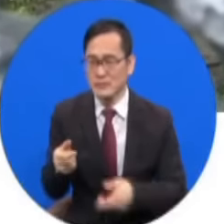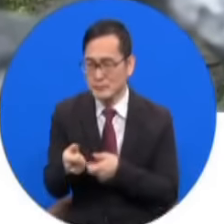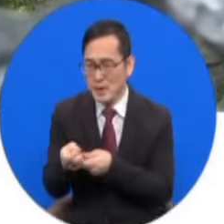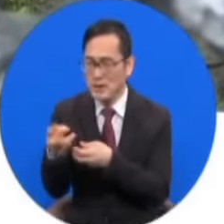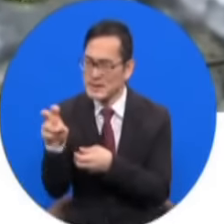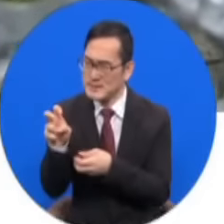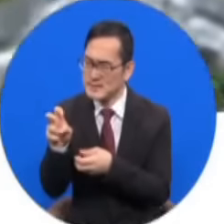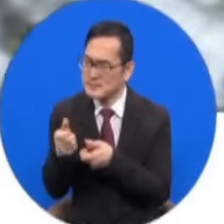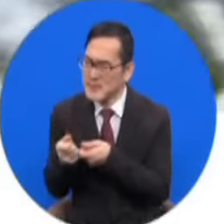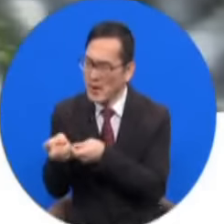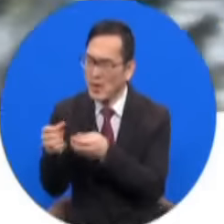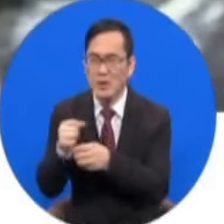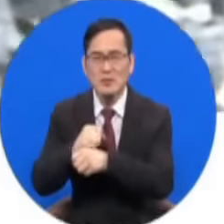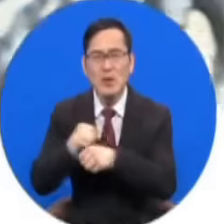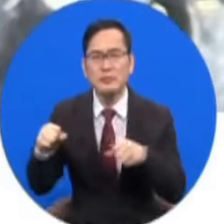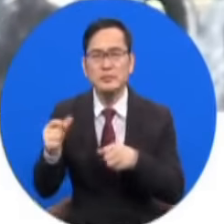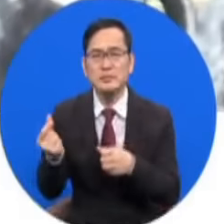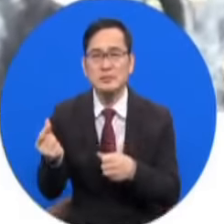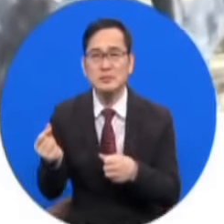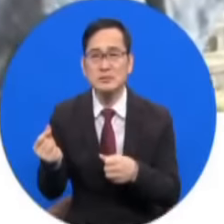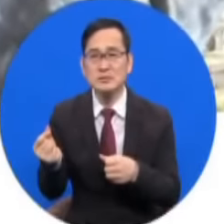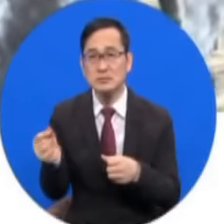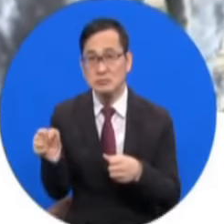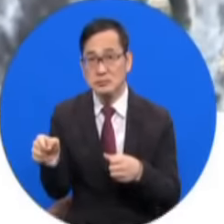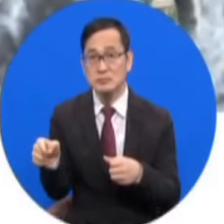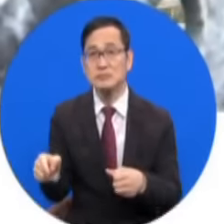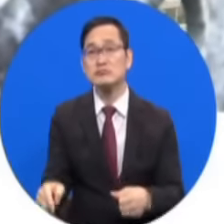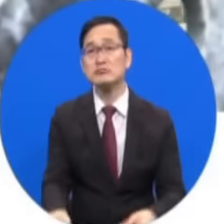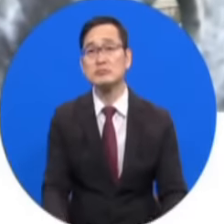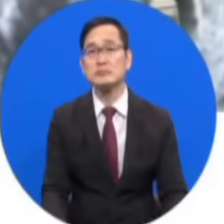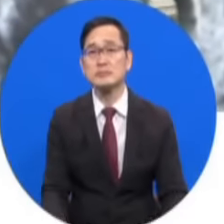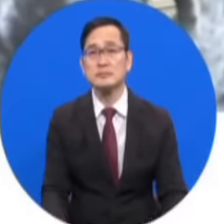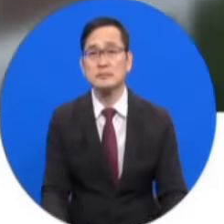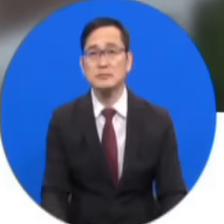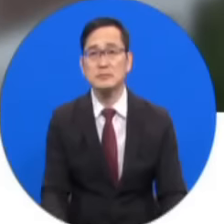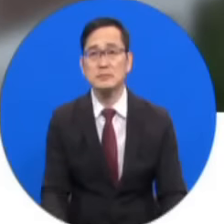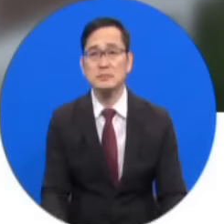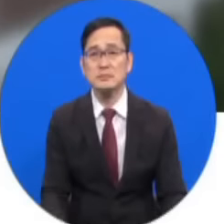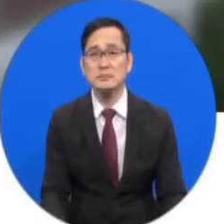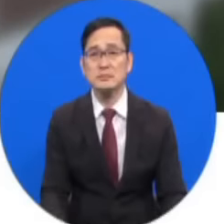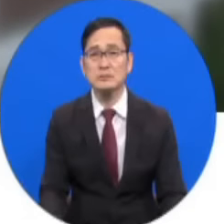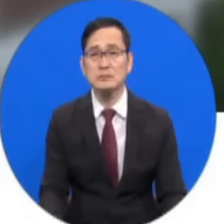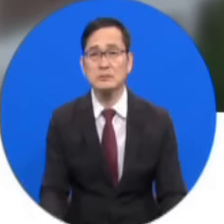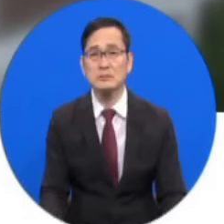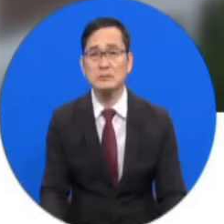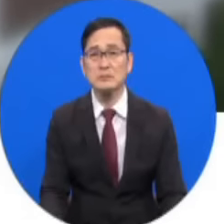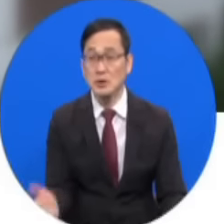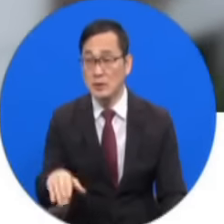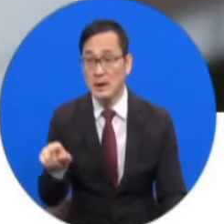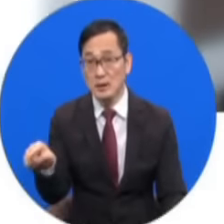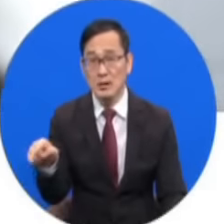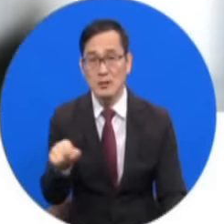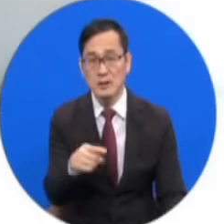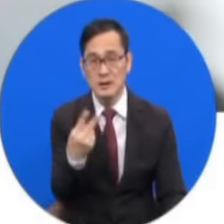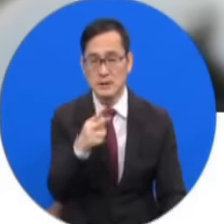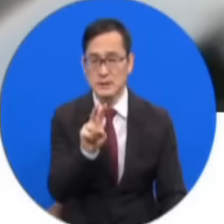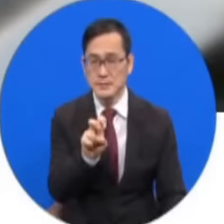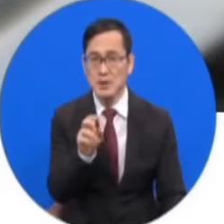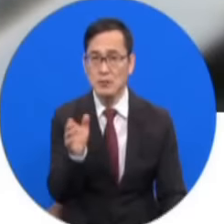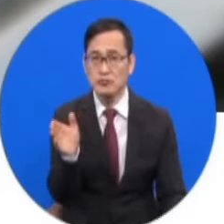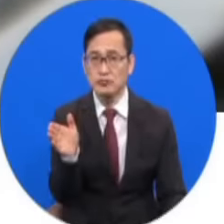되지 않을까 제법 큰 그 규모일 거 같고 그런데 후기는 언제부터 달렸습니당 있다고요 그러면